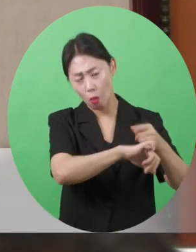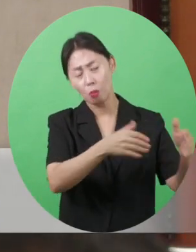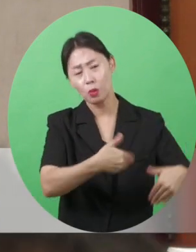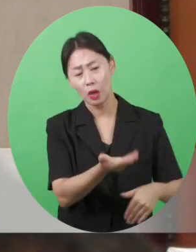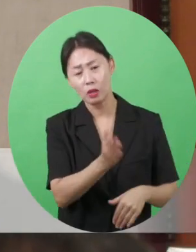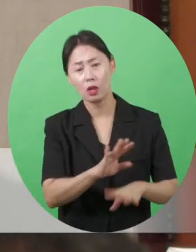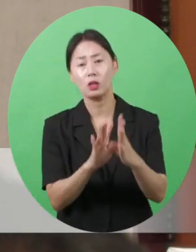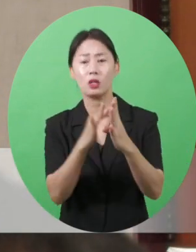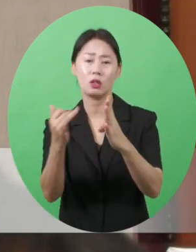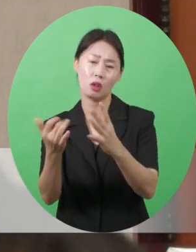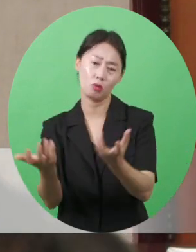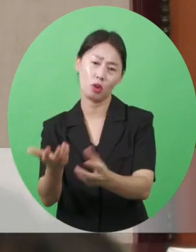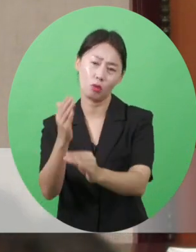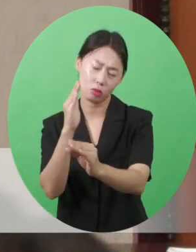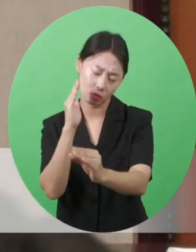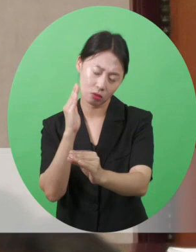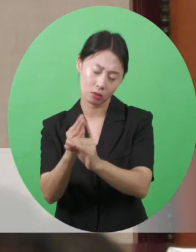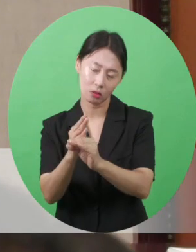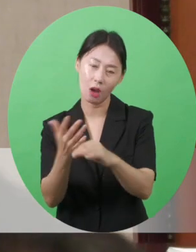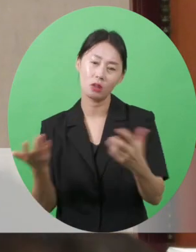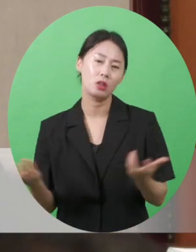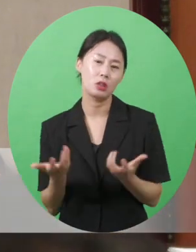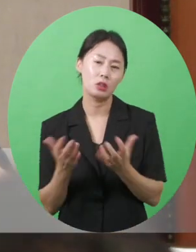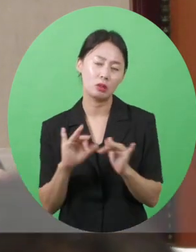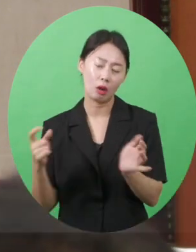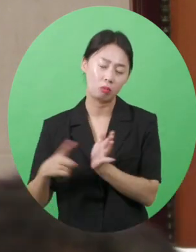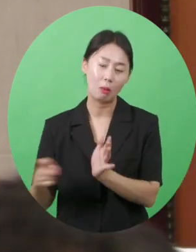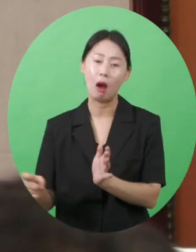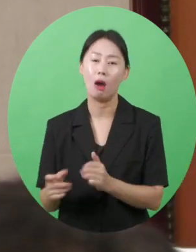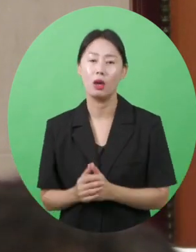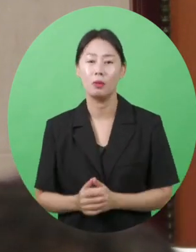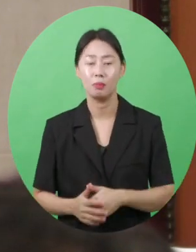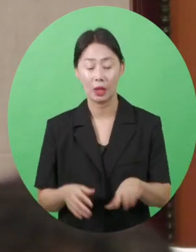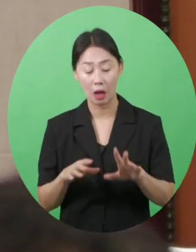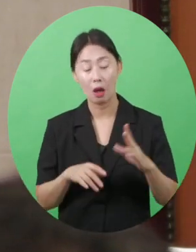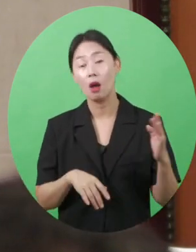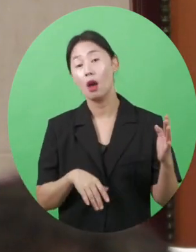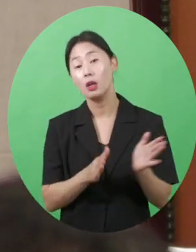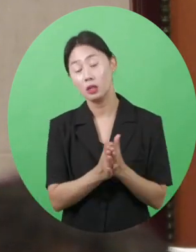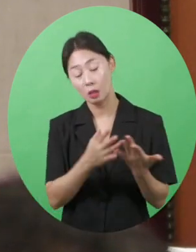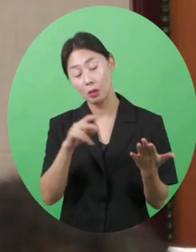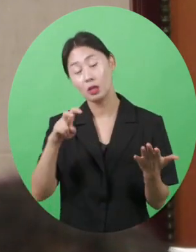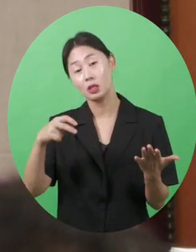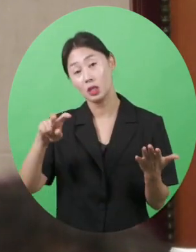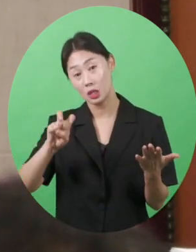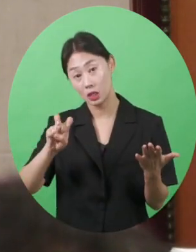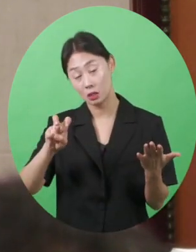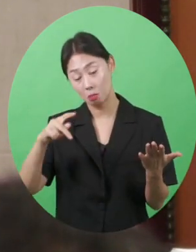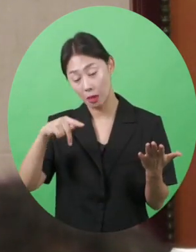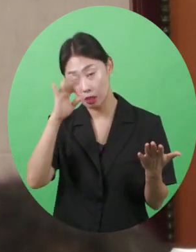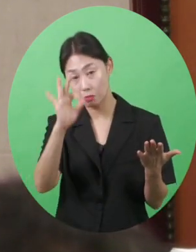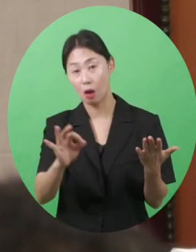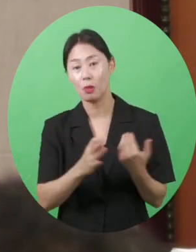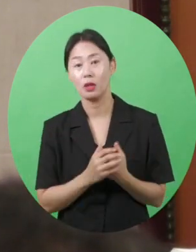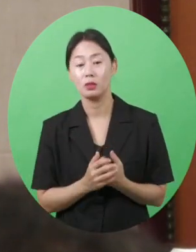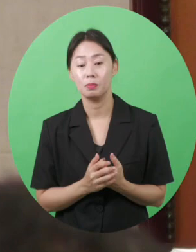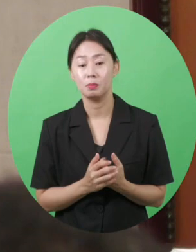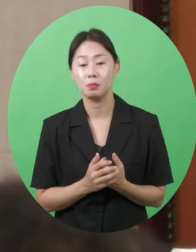인력이 지금 일을 하고 있는 그런 형편이라는 말씀을 드리고요. 20페이지 보시면 학대 관련된 기관 현황들